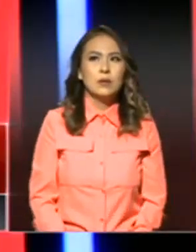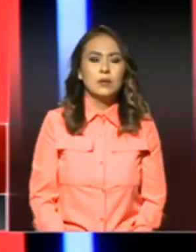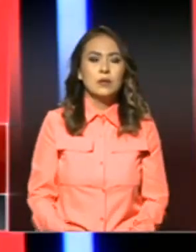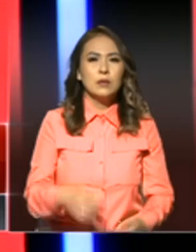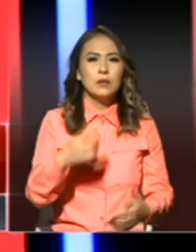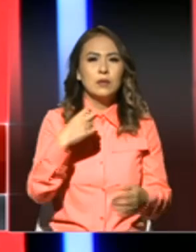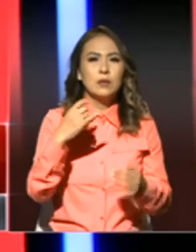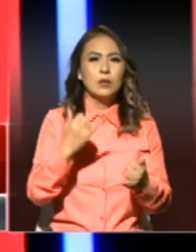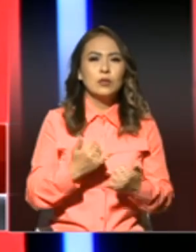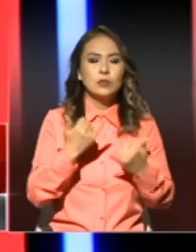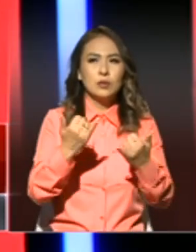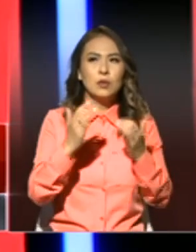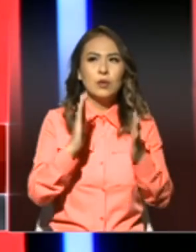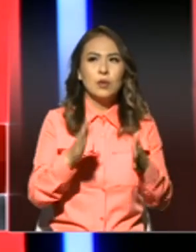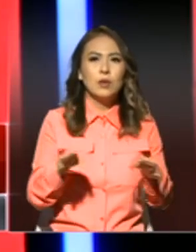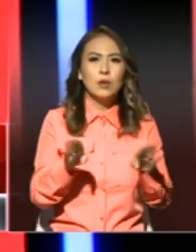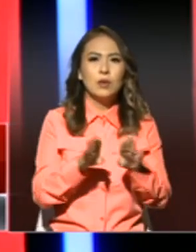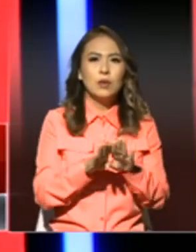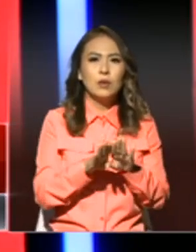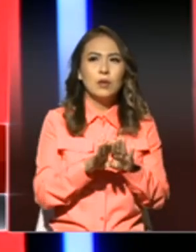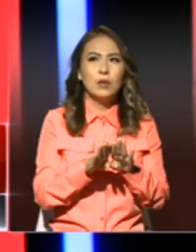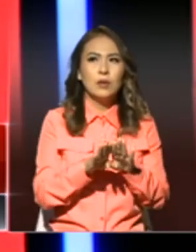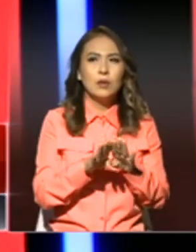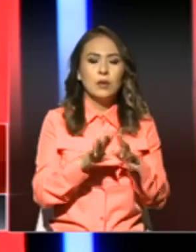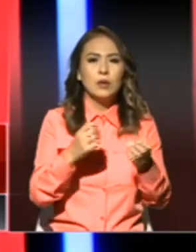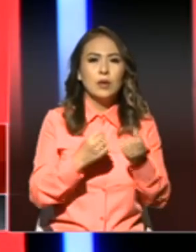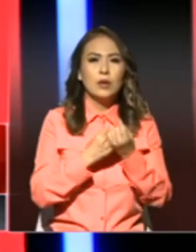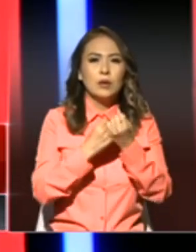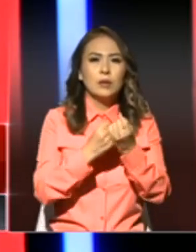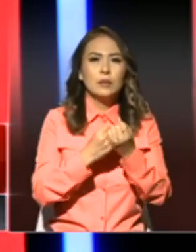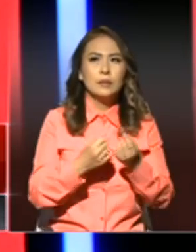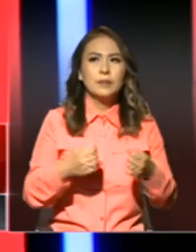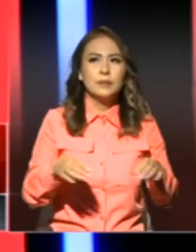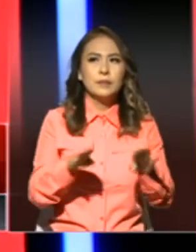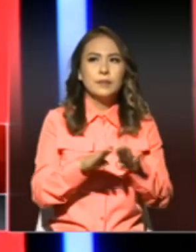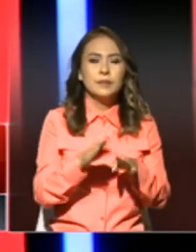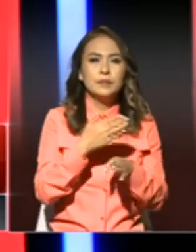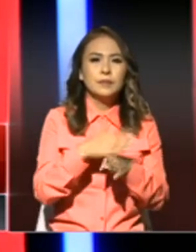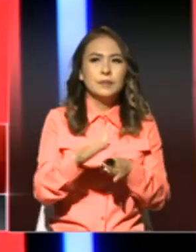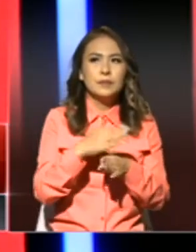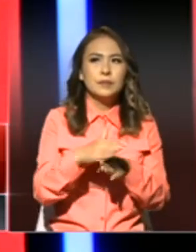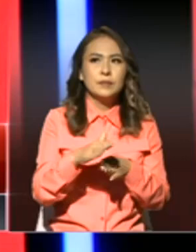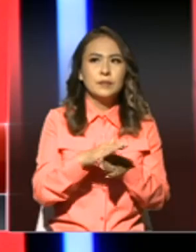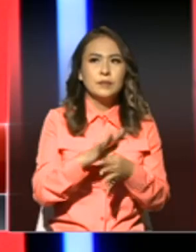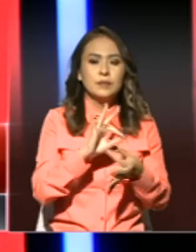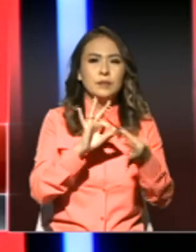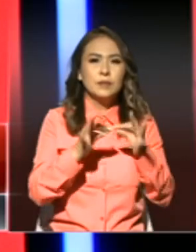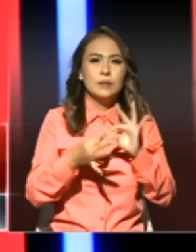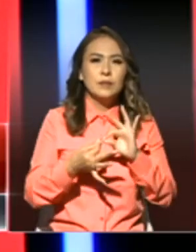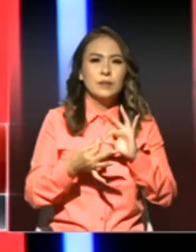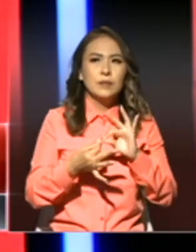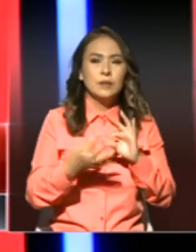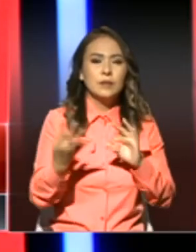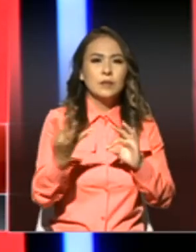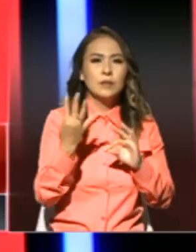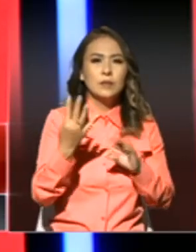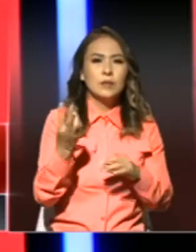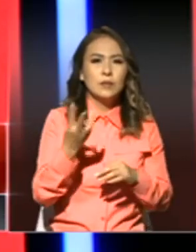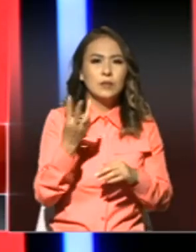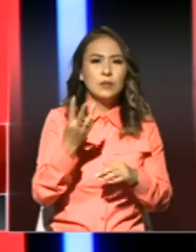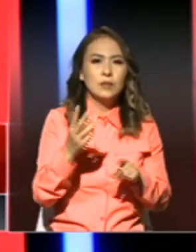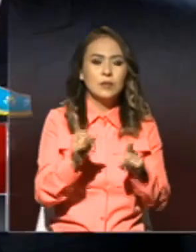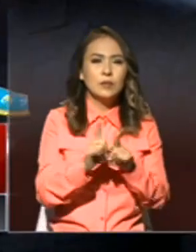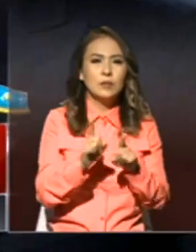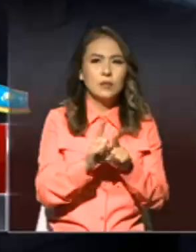Мен ұсынамын мен. Сіздер жақтан қолдау бола ма бұны? Бұны кейін жүйелендіре аламыз ба? Кейін 4-ші бала, 3-ші баладан кейін